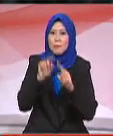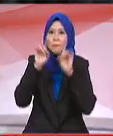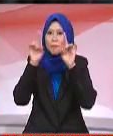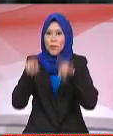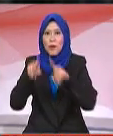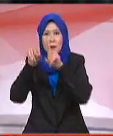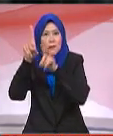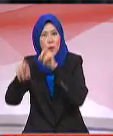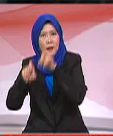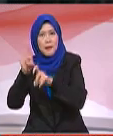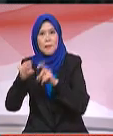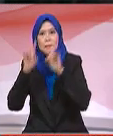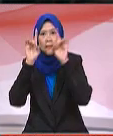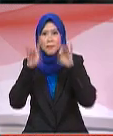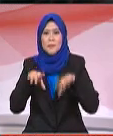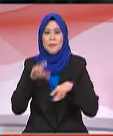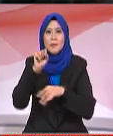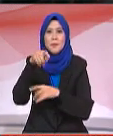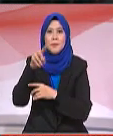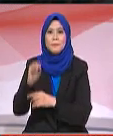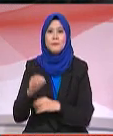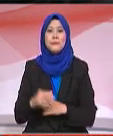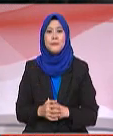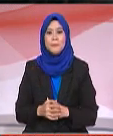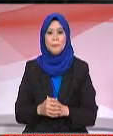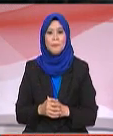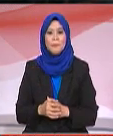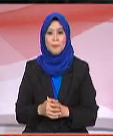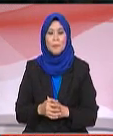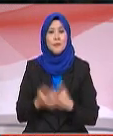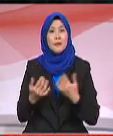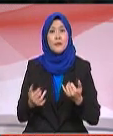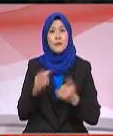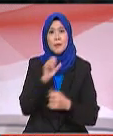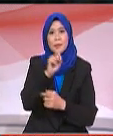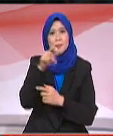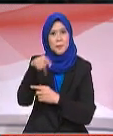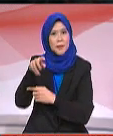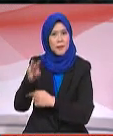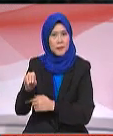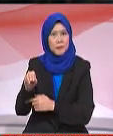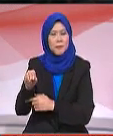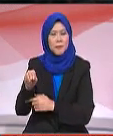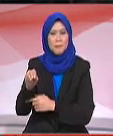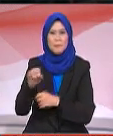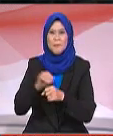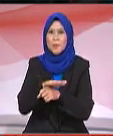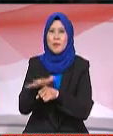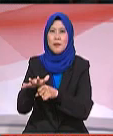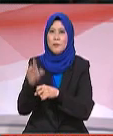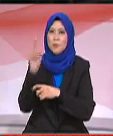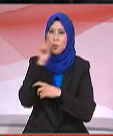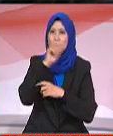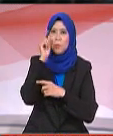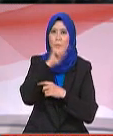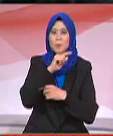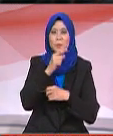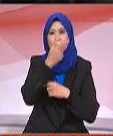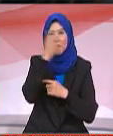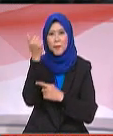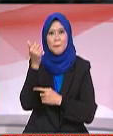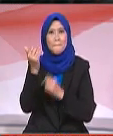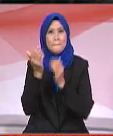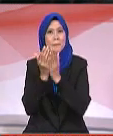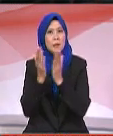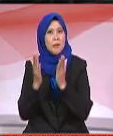Jadi SPM tahun ini mendapat perbezaan yang amat ketara sekali kerana murid